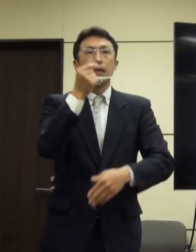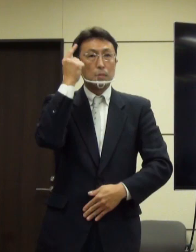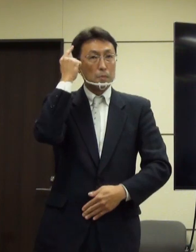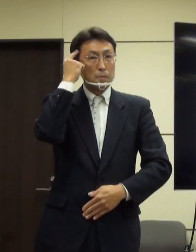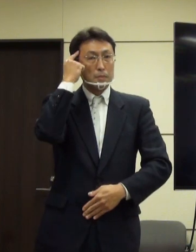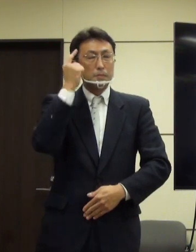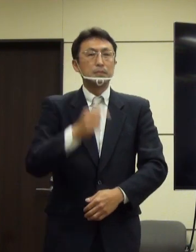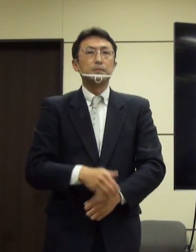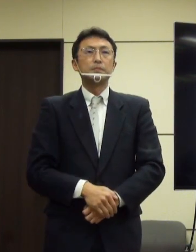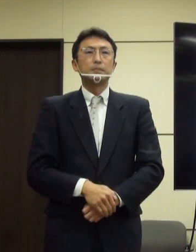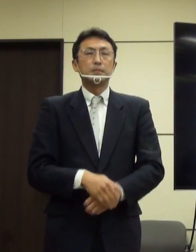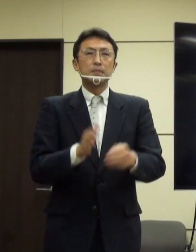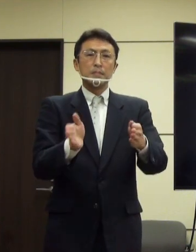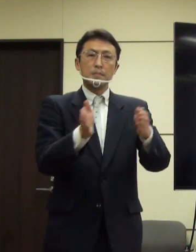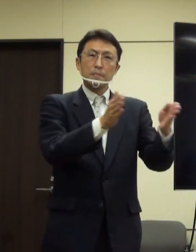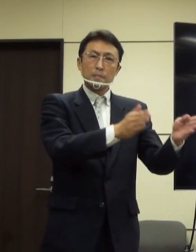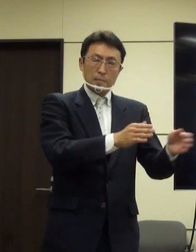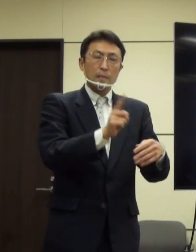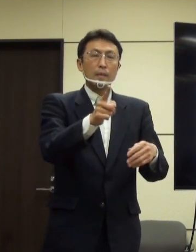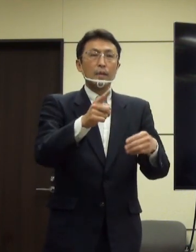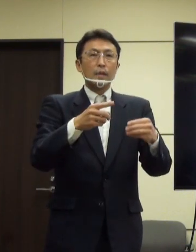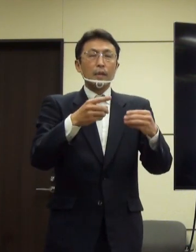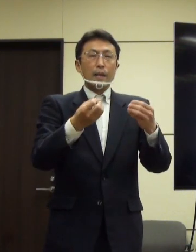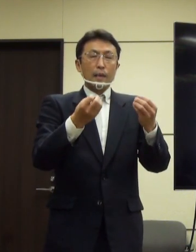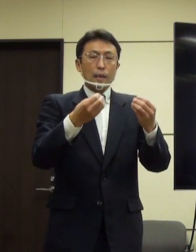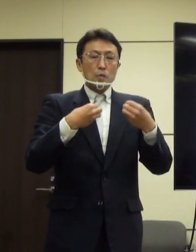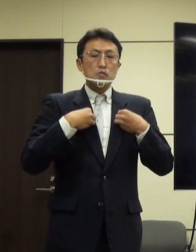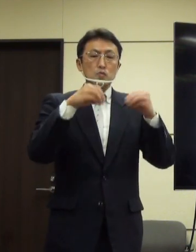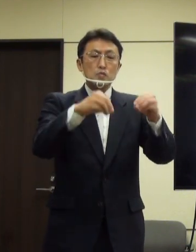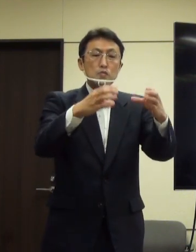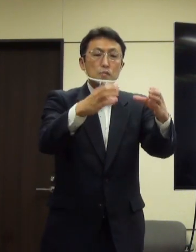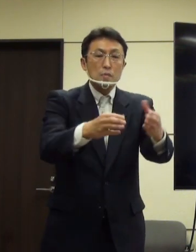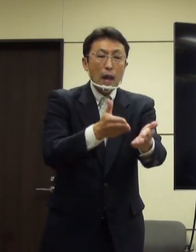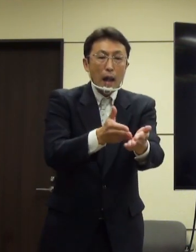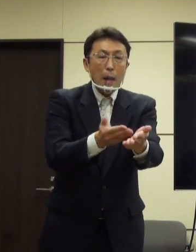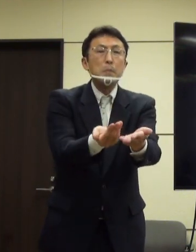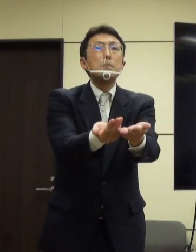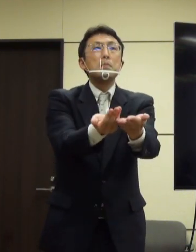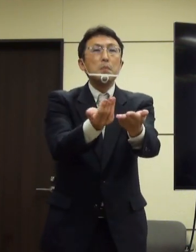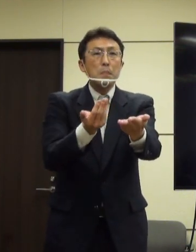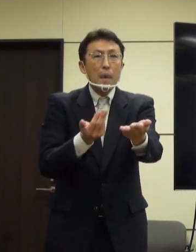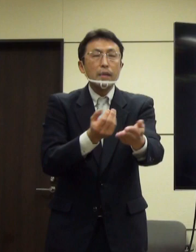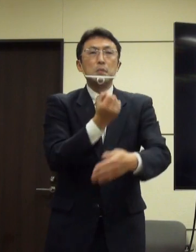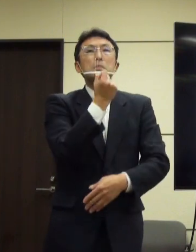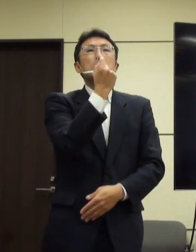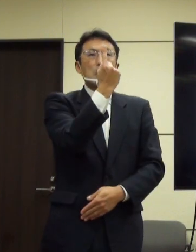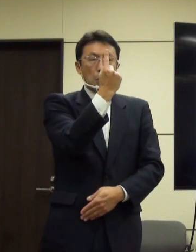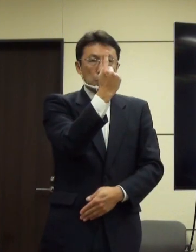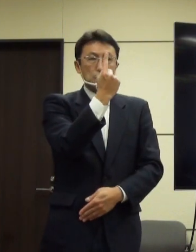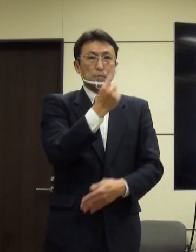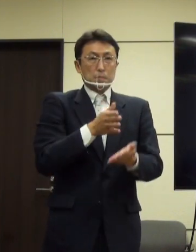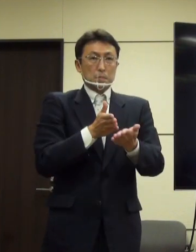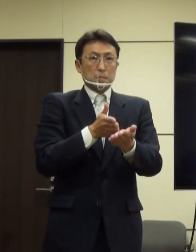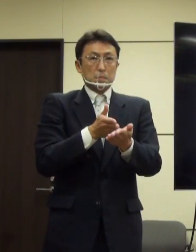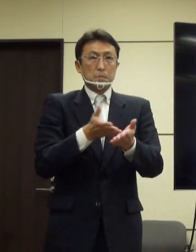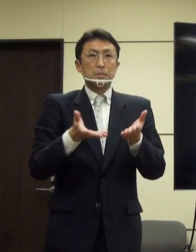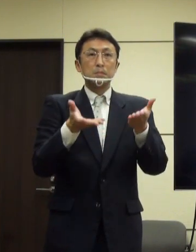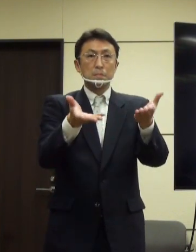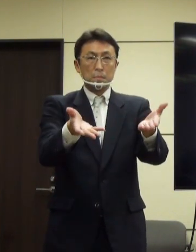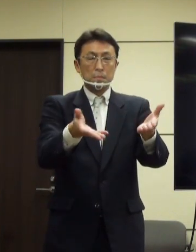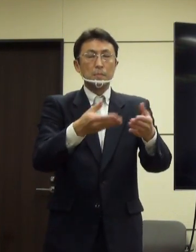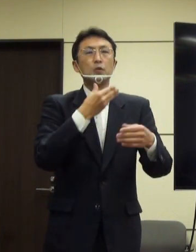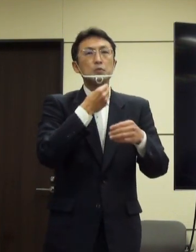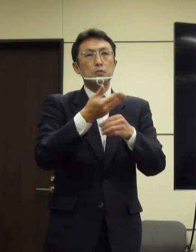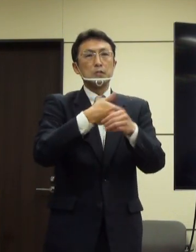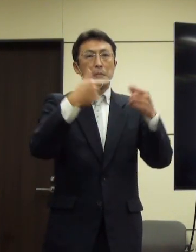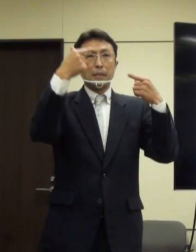新たなクラスターのですねご説明に入る前にいまぁもう一つ今動いているクラスターの一つとして福島大学